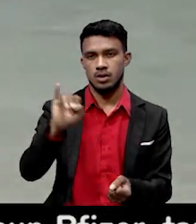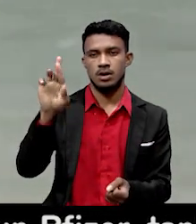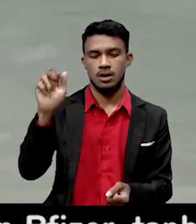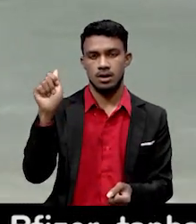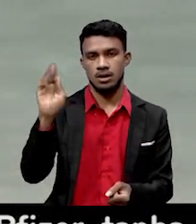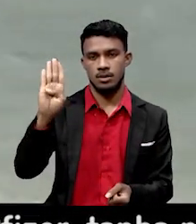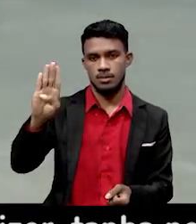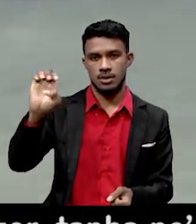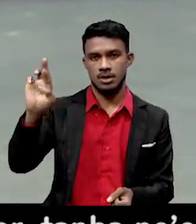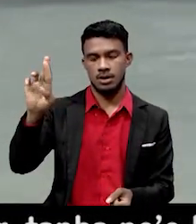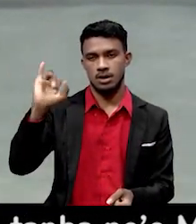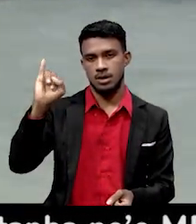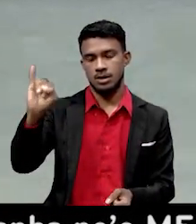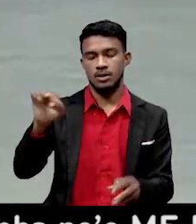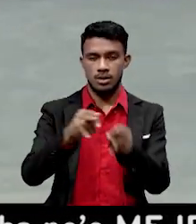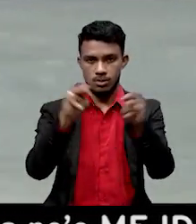karbau munisipi Wikeke.